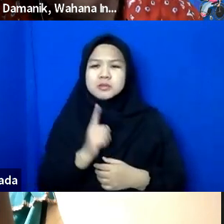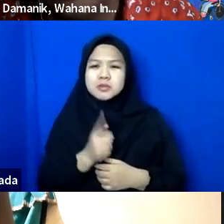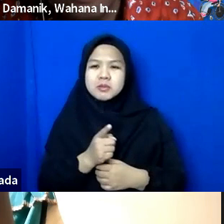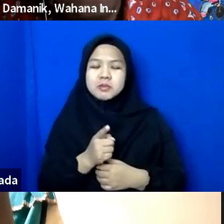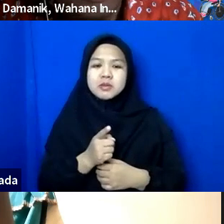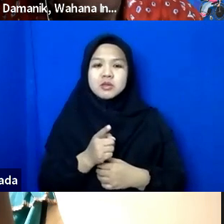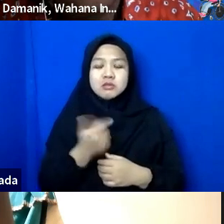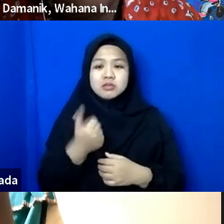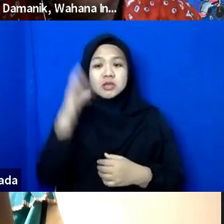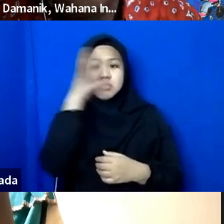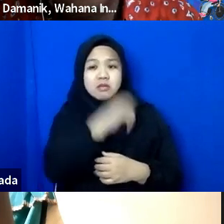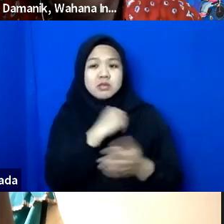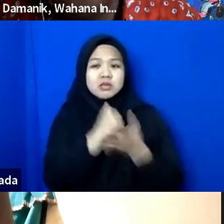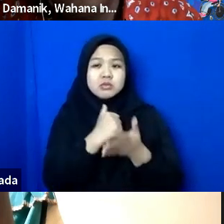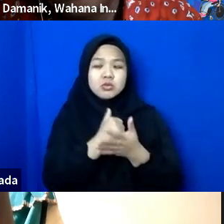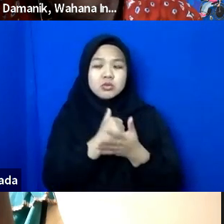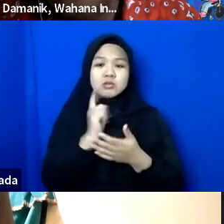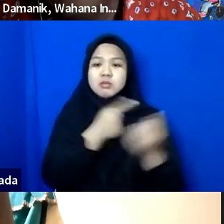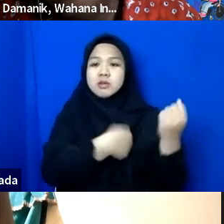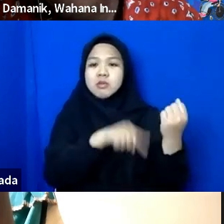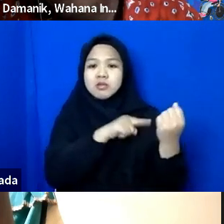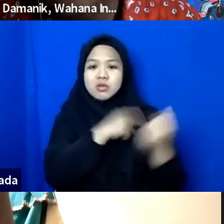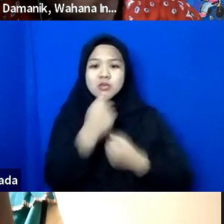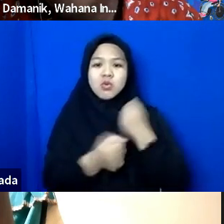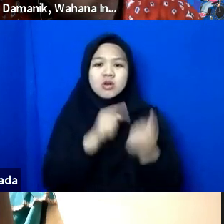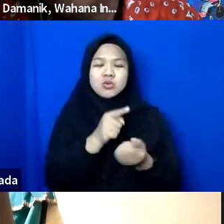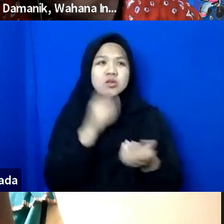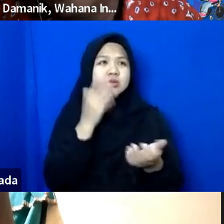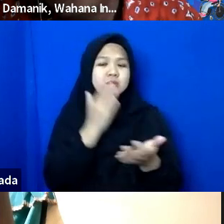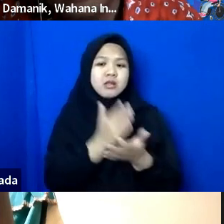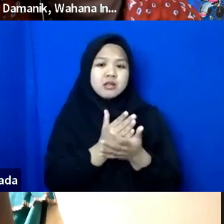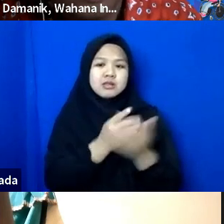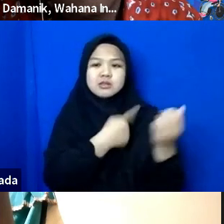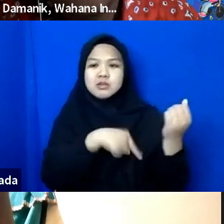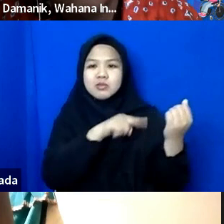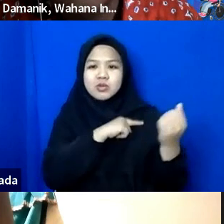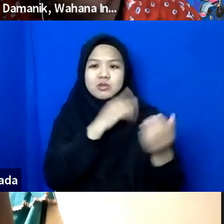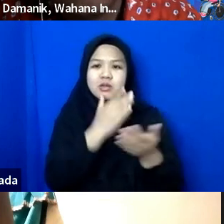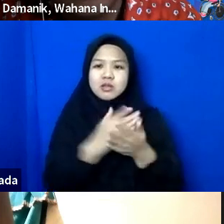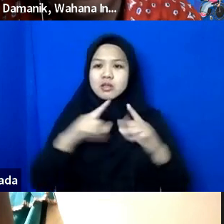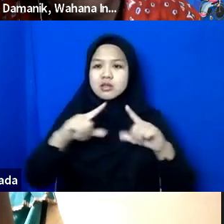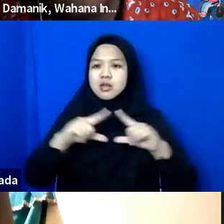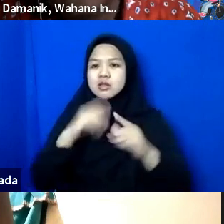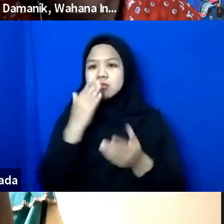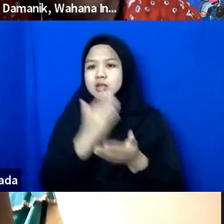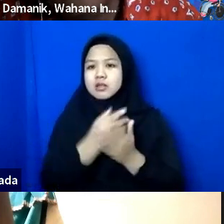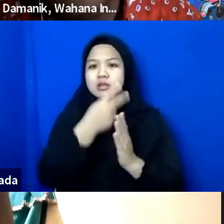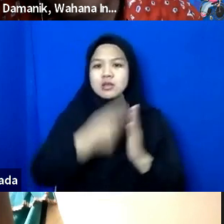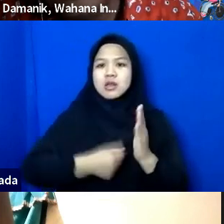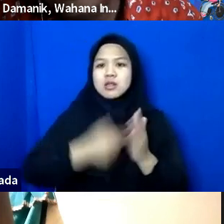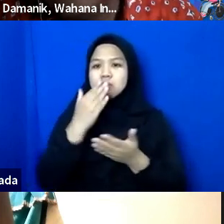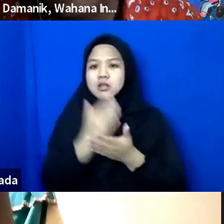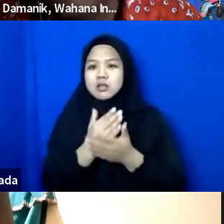bisa dipahami sebenarnya karena memang kemampuan mereka untuk melakukan itu juga terbatas skill terbatas alat terbatas dan atau Halo Mas gitu